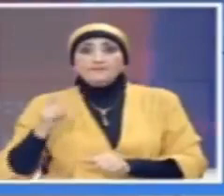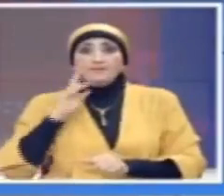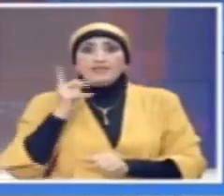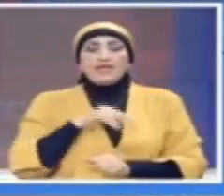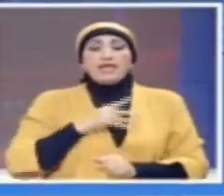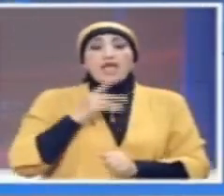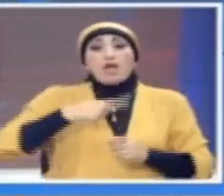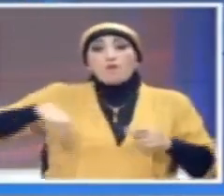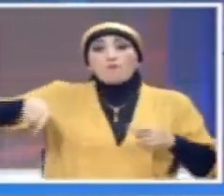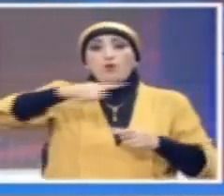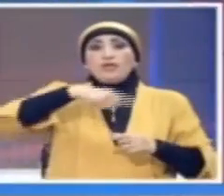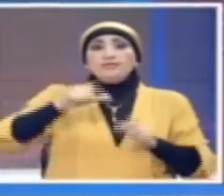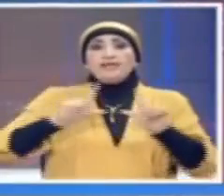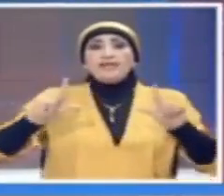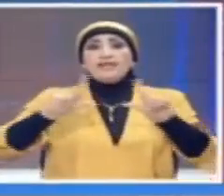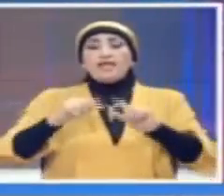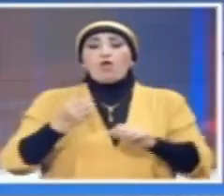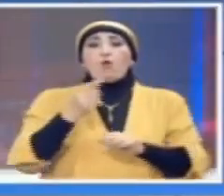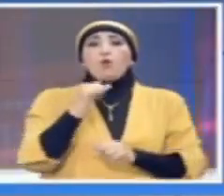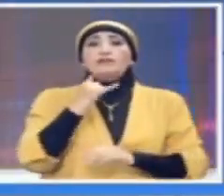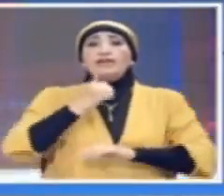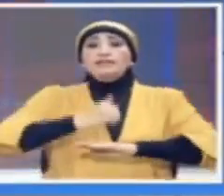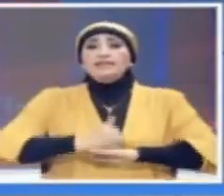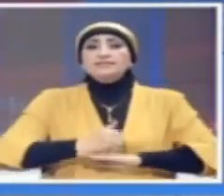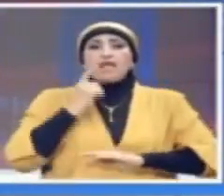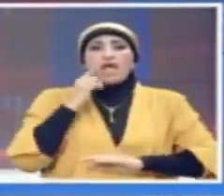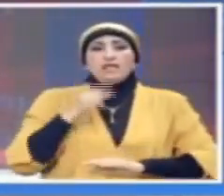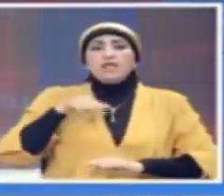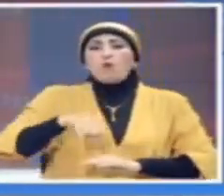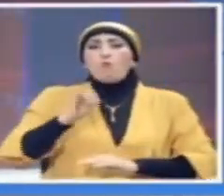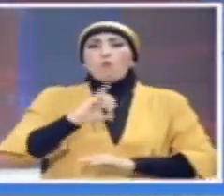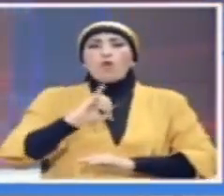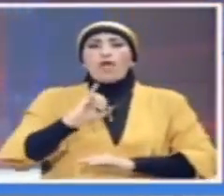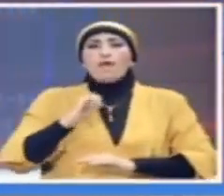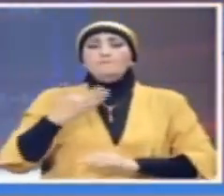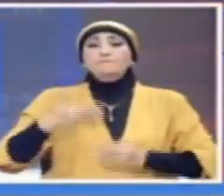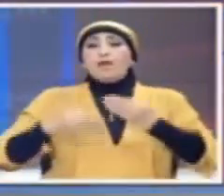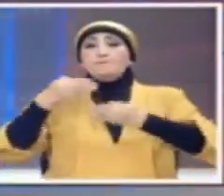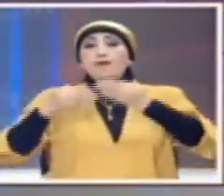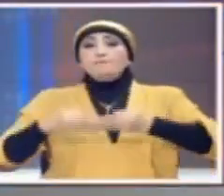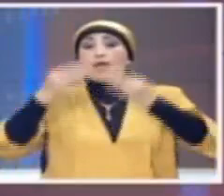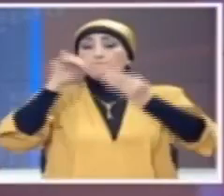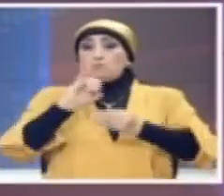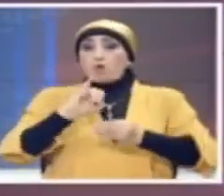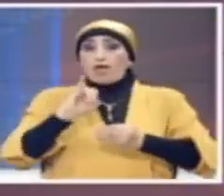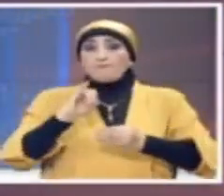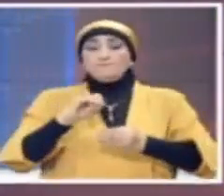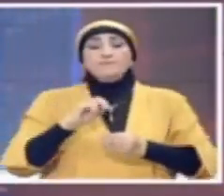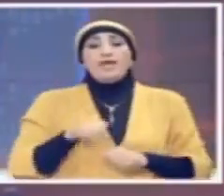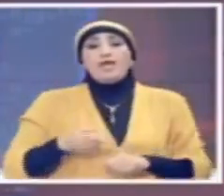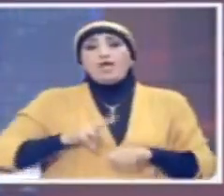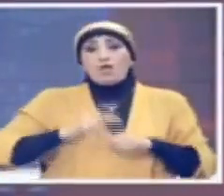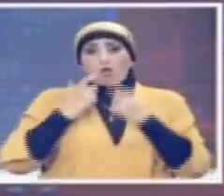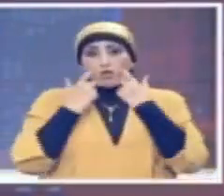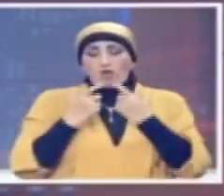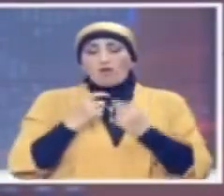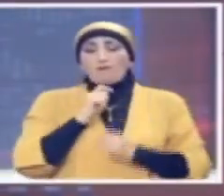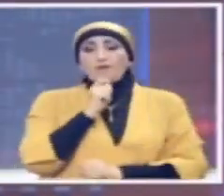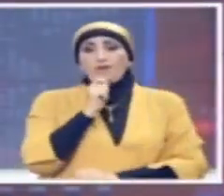الدوريات الأمنية بمحيط اللجان ووضع ارتكازات أمنية أمام المنشآت المهمة والحيوية. نتابع.